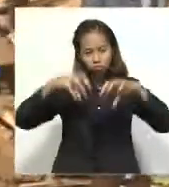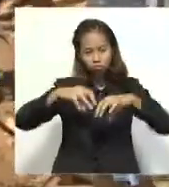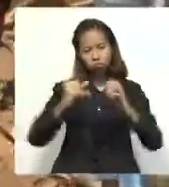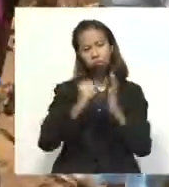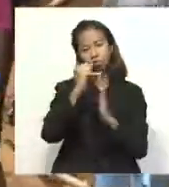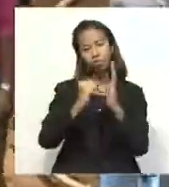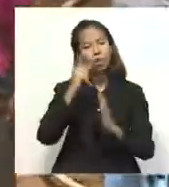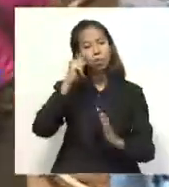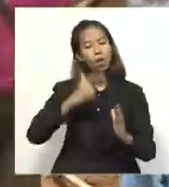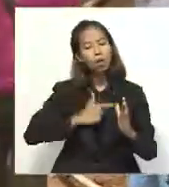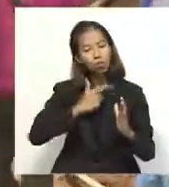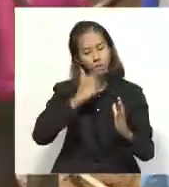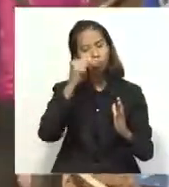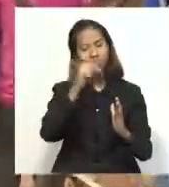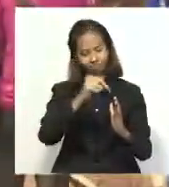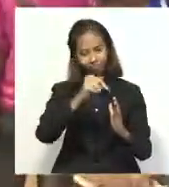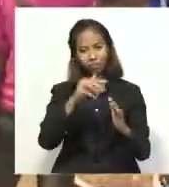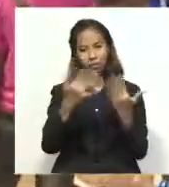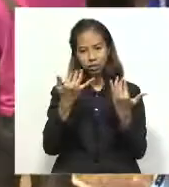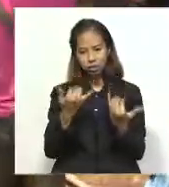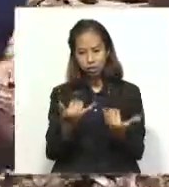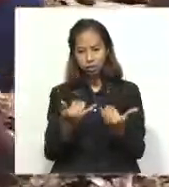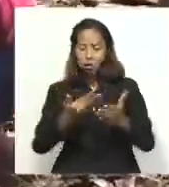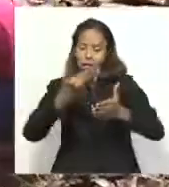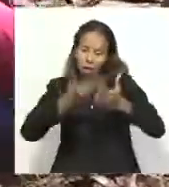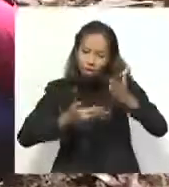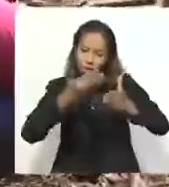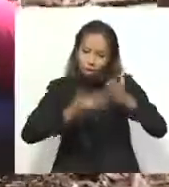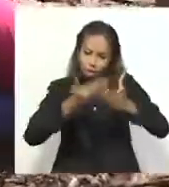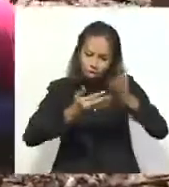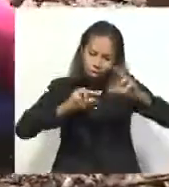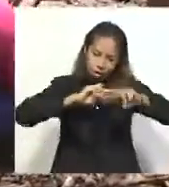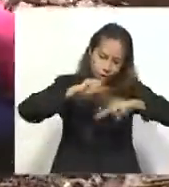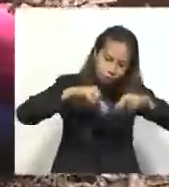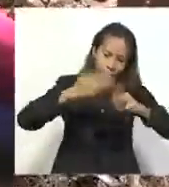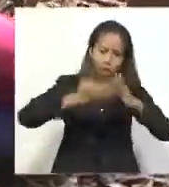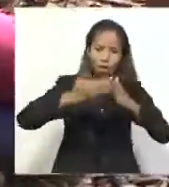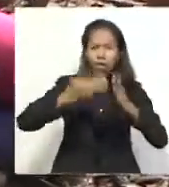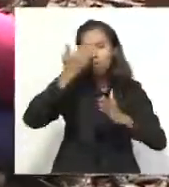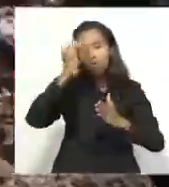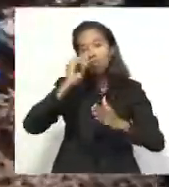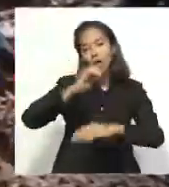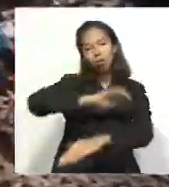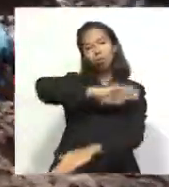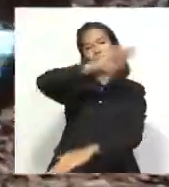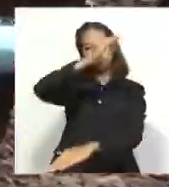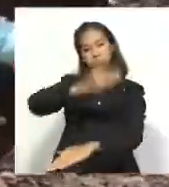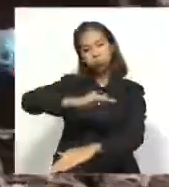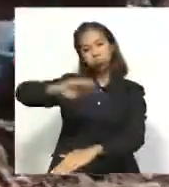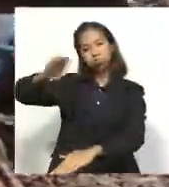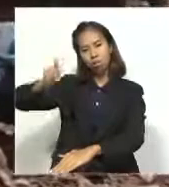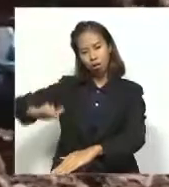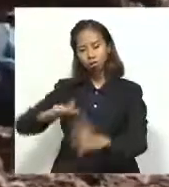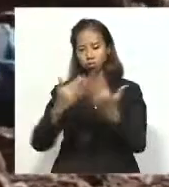ที่จังหวัดแม่ฮ่องสอนและพื้นที่ประสบภัยทำให้เกิดอุปสรรคเพราะว่าสภาพพื้นที่เป็นหุบเขาขณะที่วันนี้ค่ะยังค